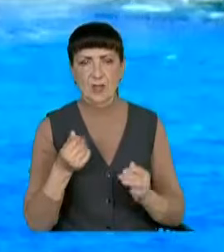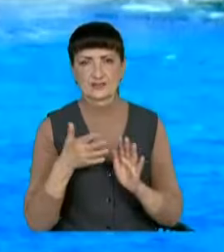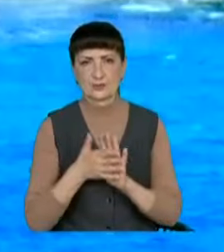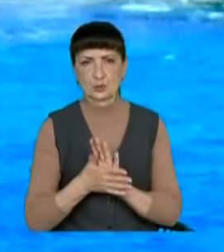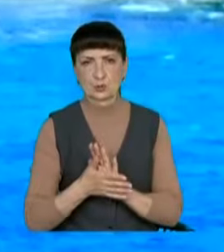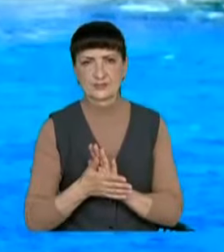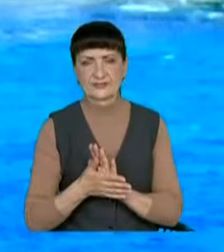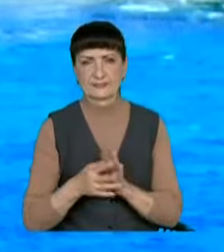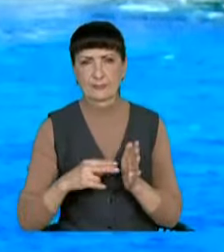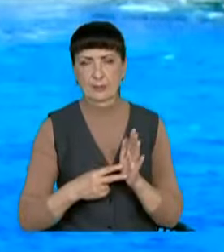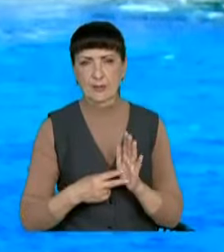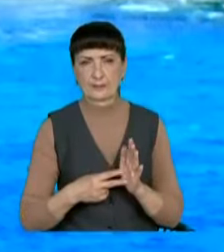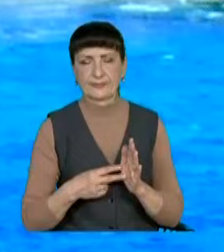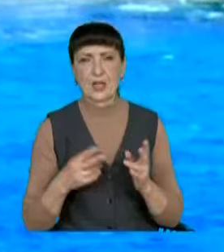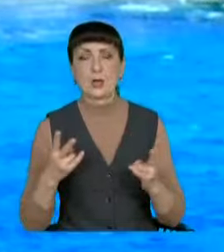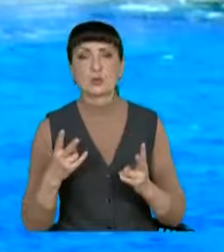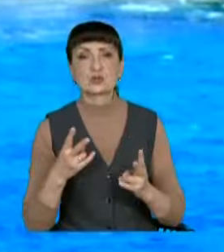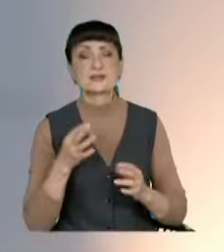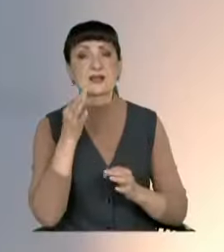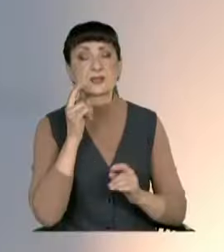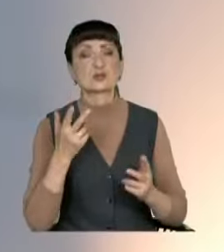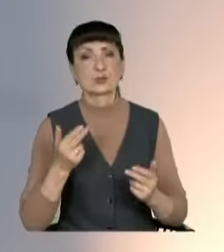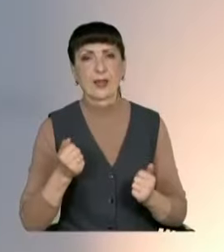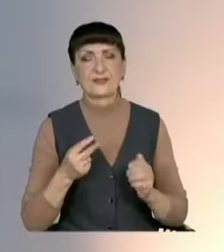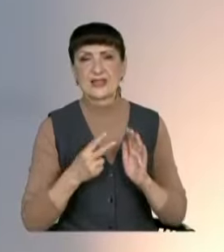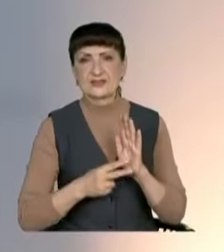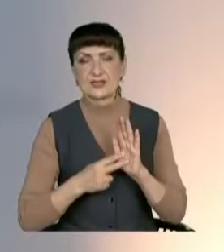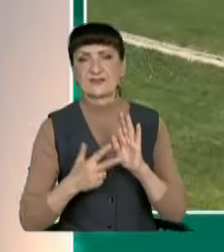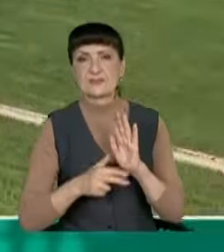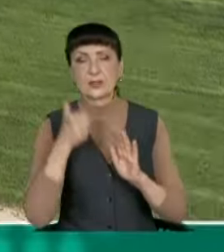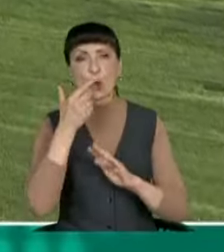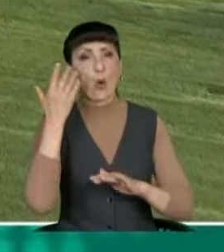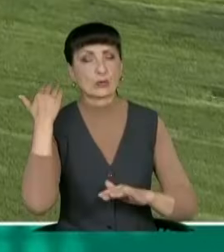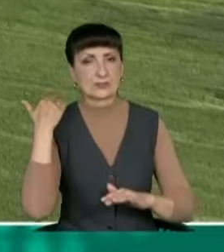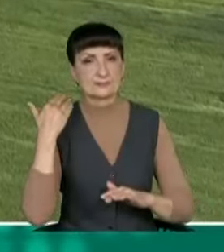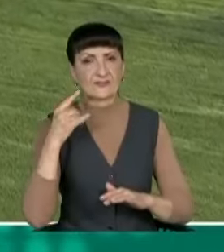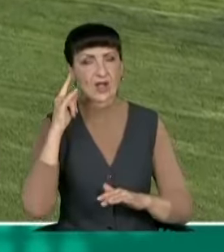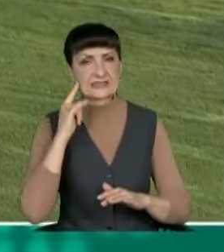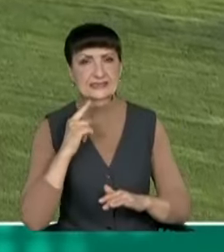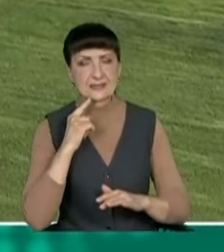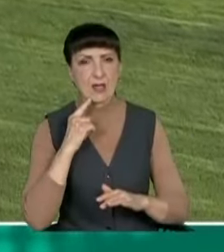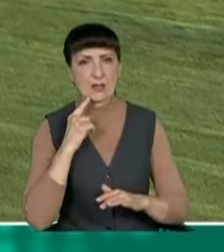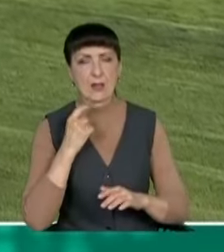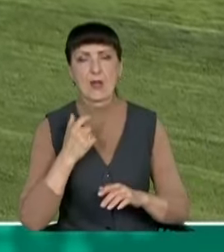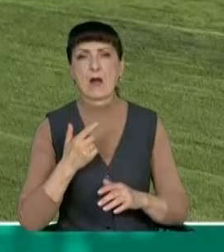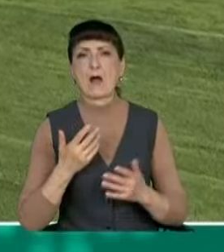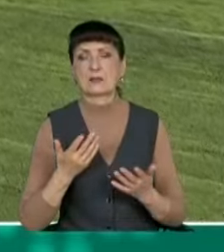ресурсов. Надо отдать должное, что в 70-е, 80-е годы в Казахстане